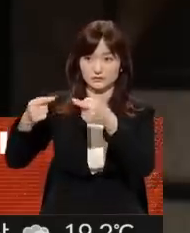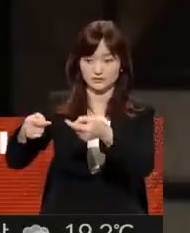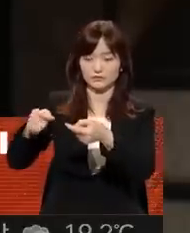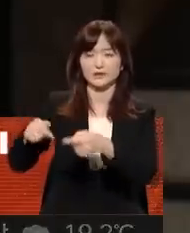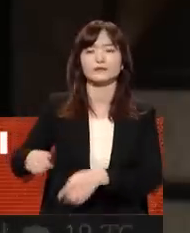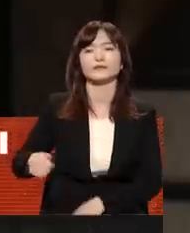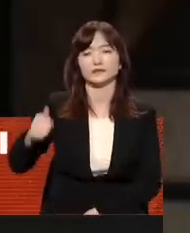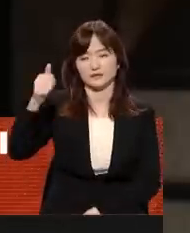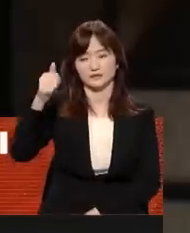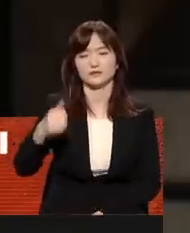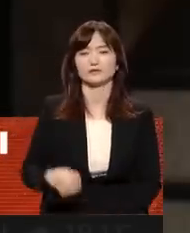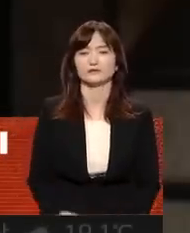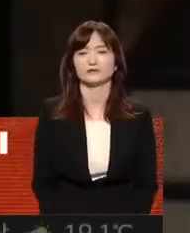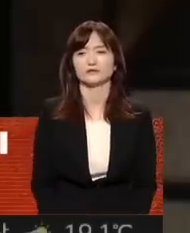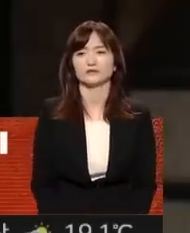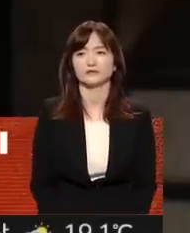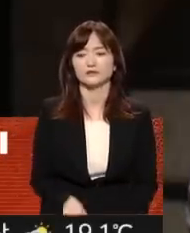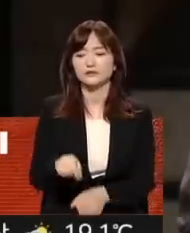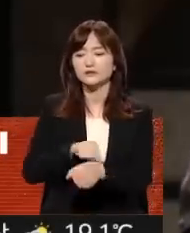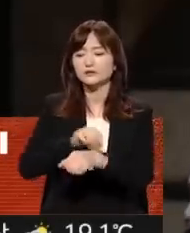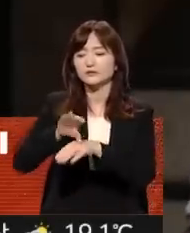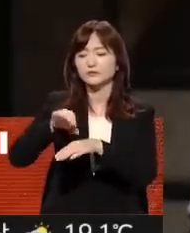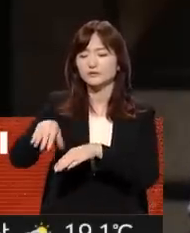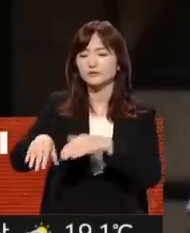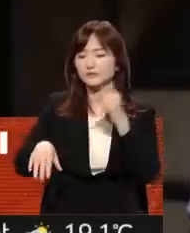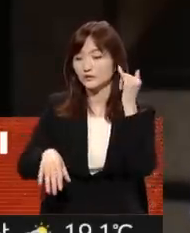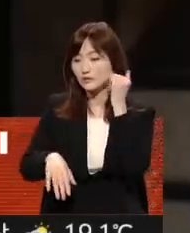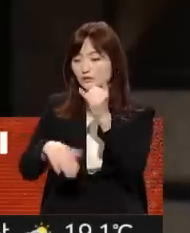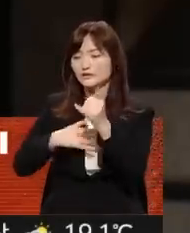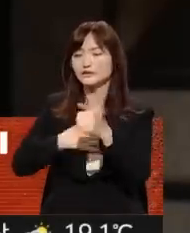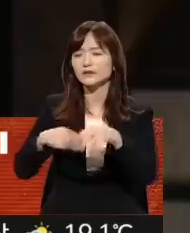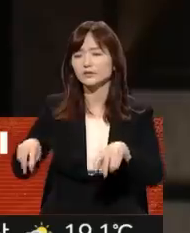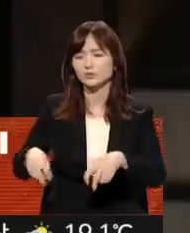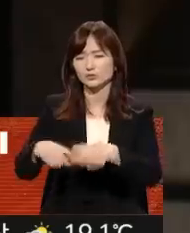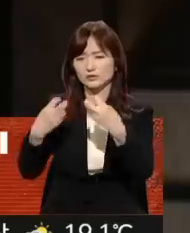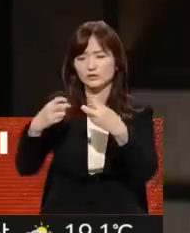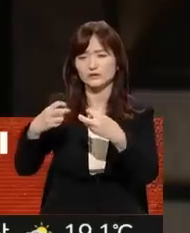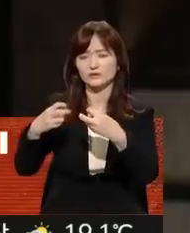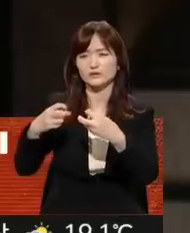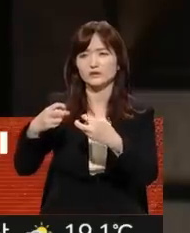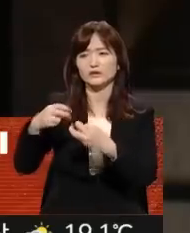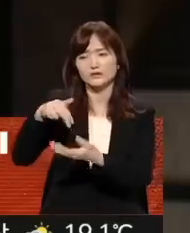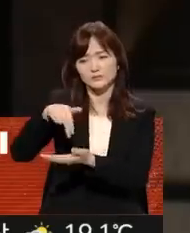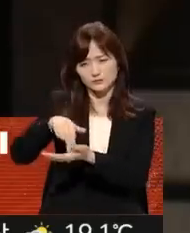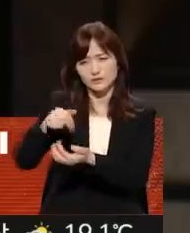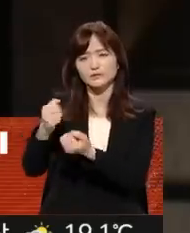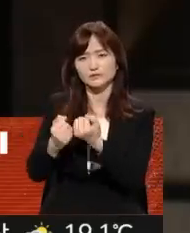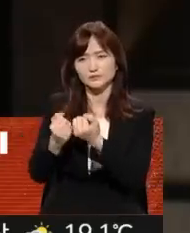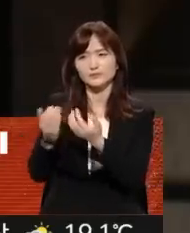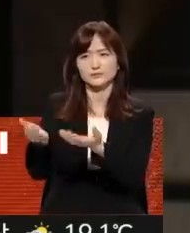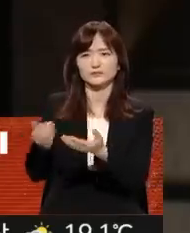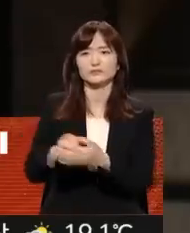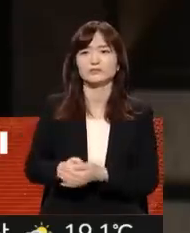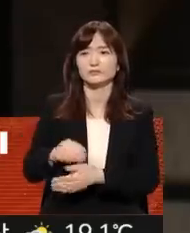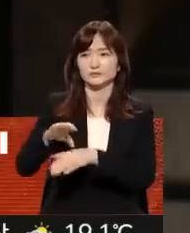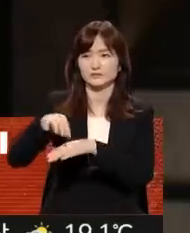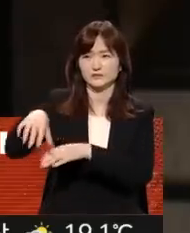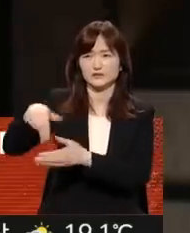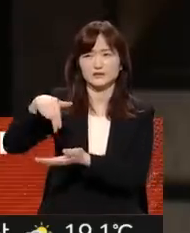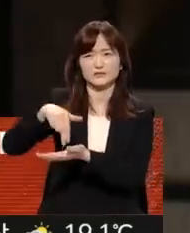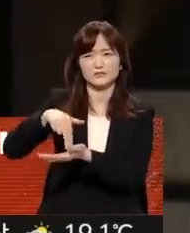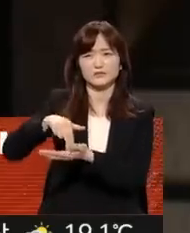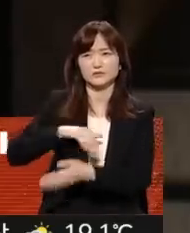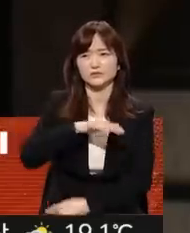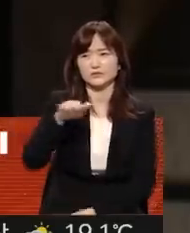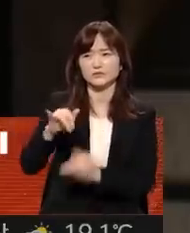나은 것 같다라고 이야기해서 특정 방송국에 전화해서 지금 내 교통사고 당해서 이런 사정이다라고 이야기하면 물론 그 방송 입장에서는 다 저희들